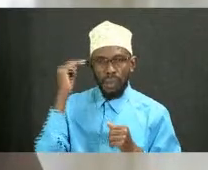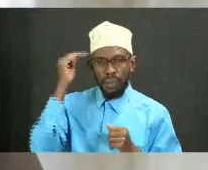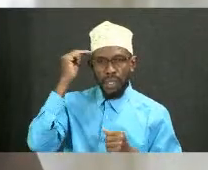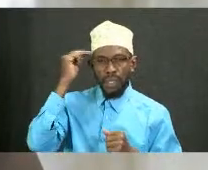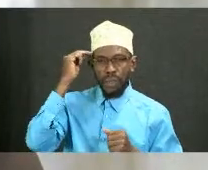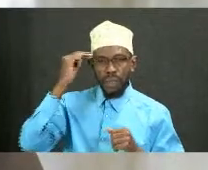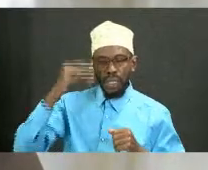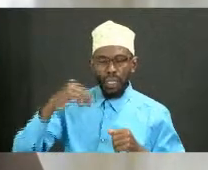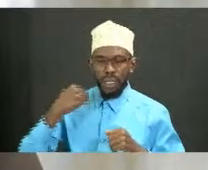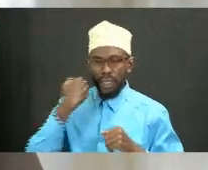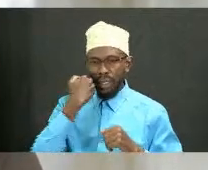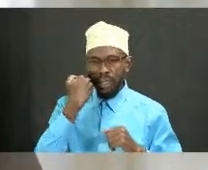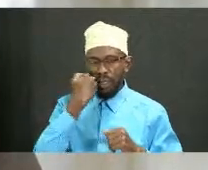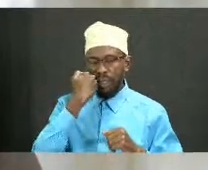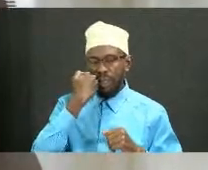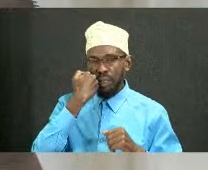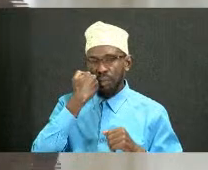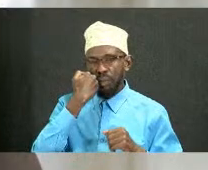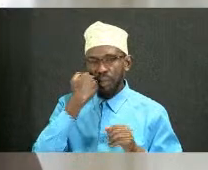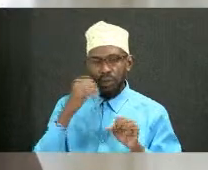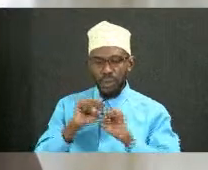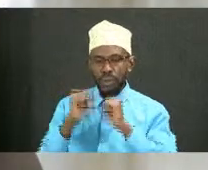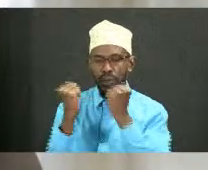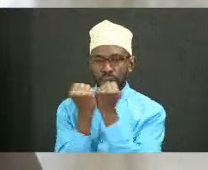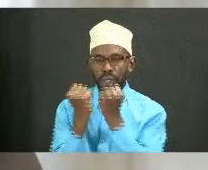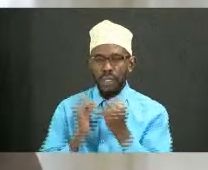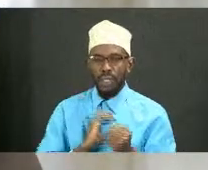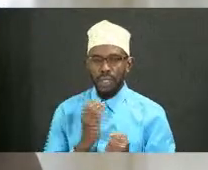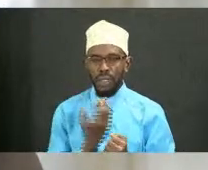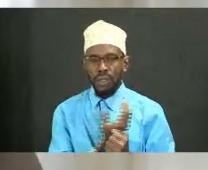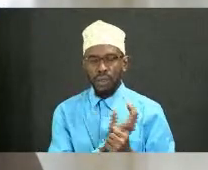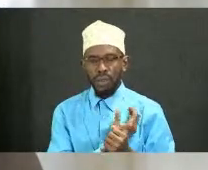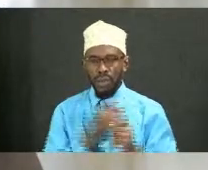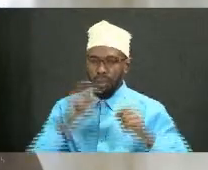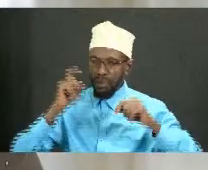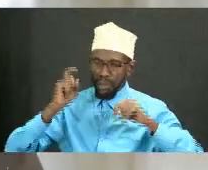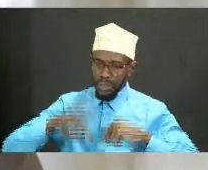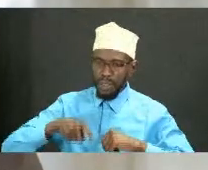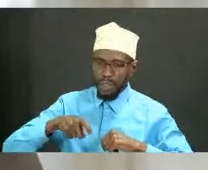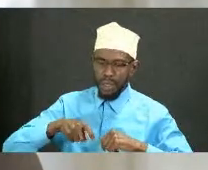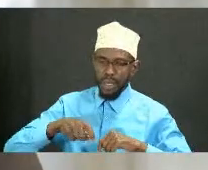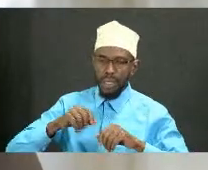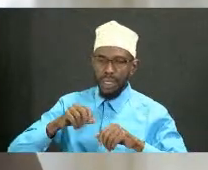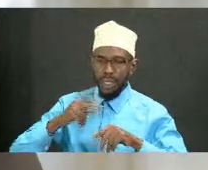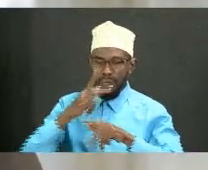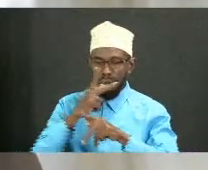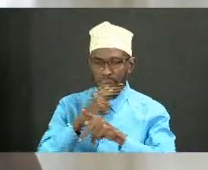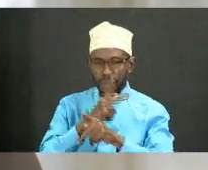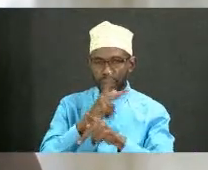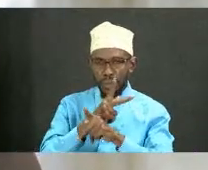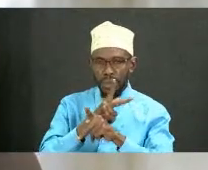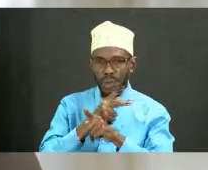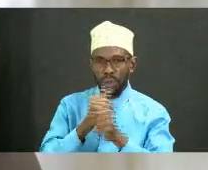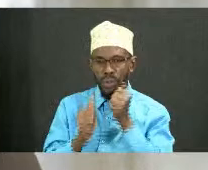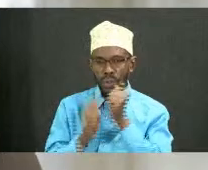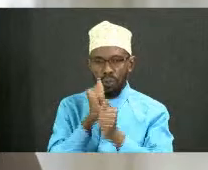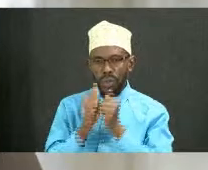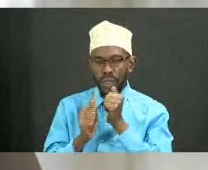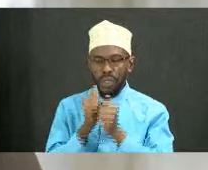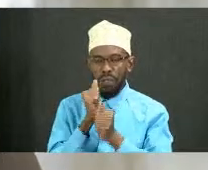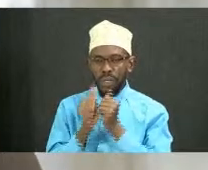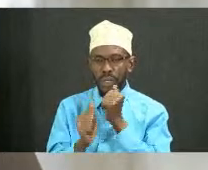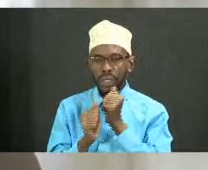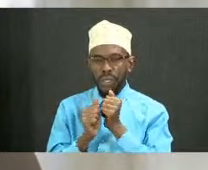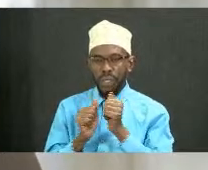mental illnesses imezidi, ni kwa sababu pia society yetu tunajilazimisha kujieka kwa kiwango ambayo